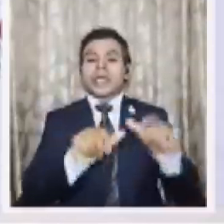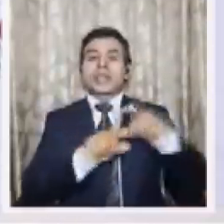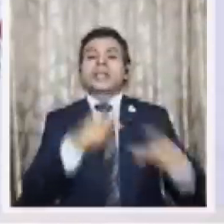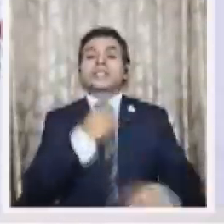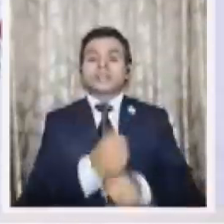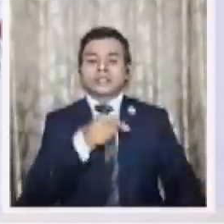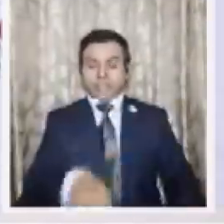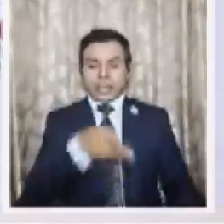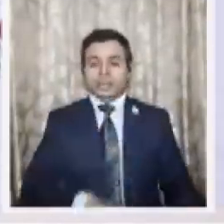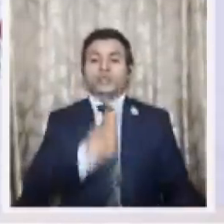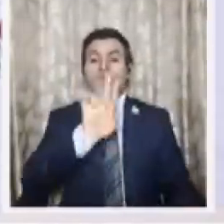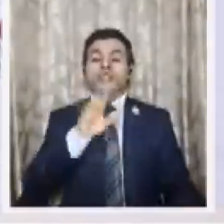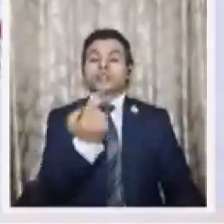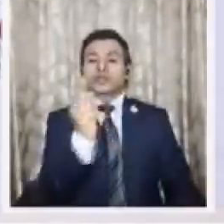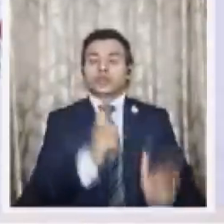11 আষাঢ় 1427।